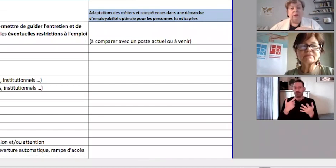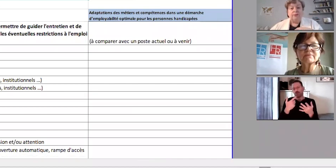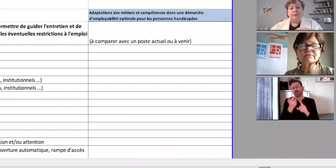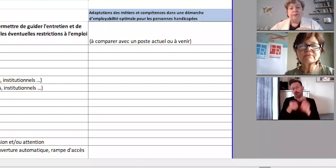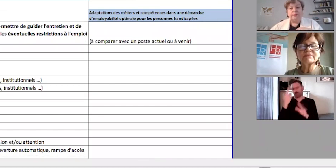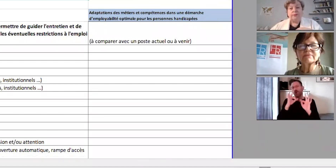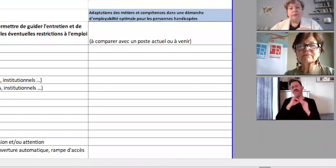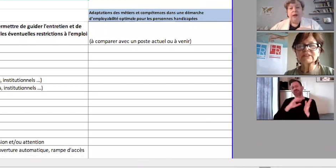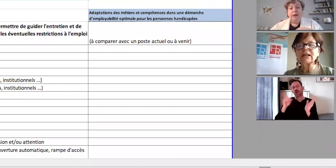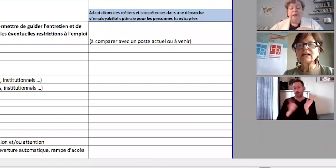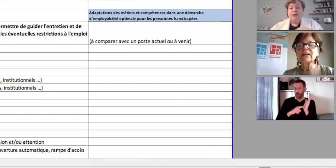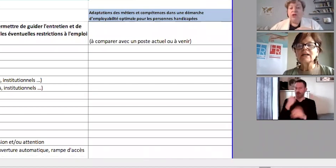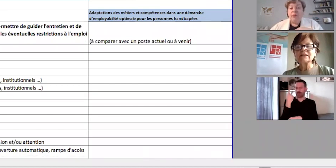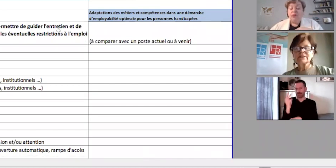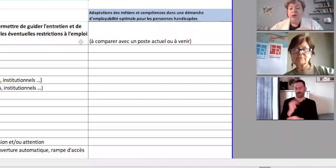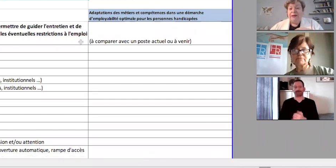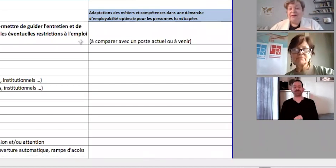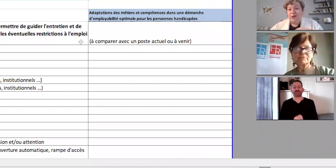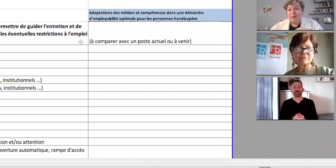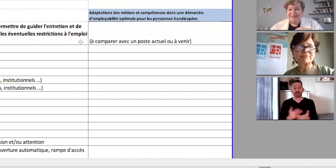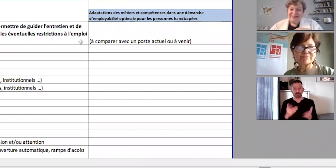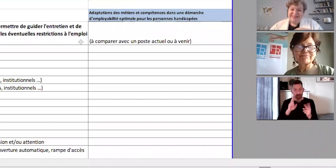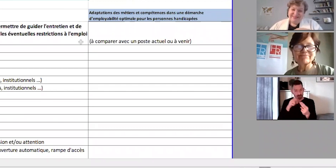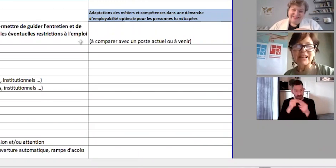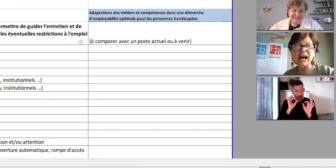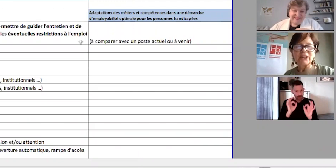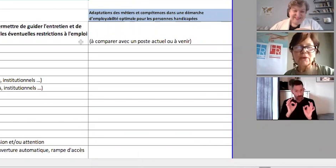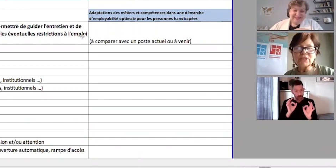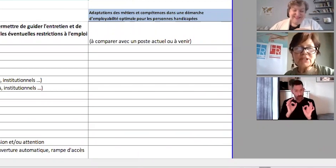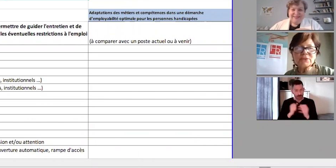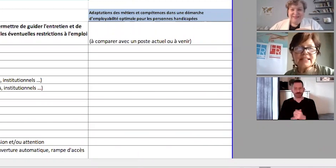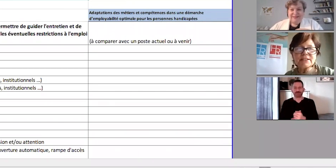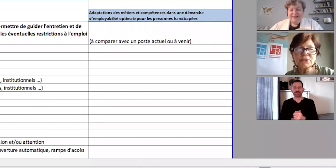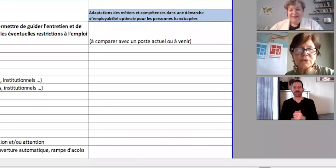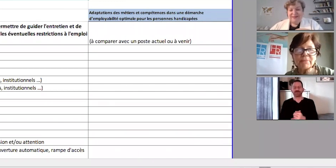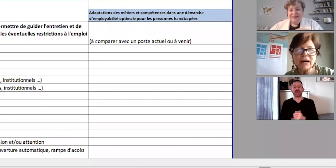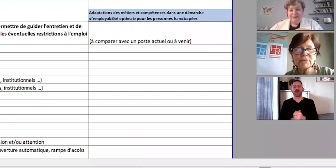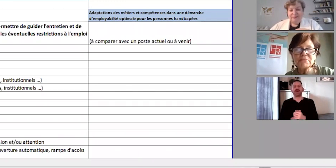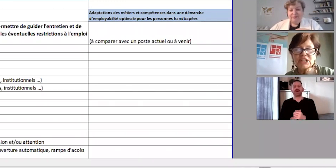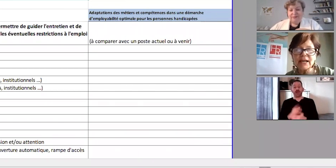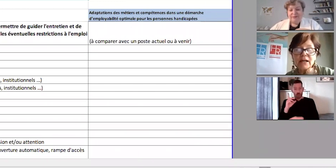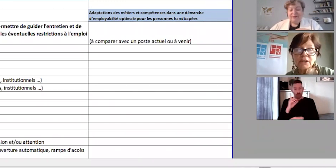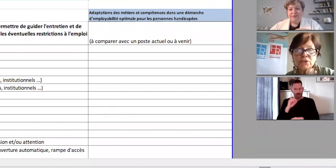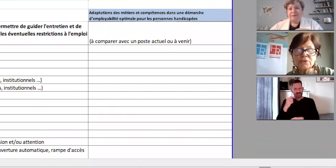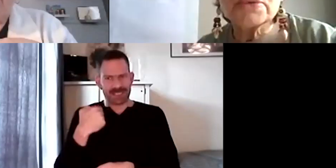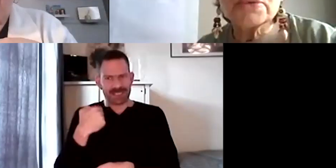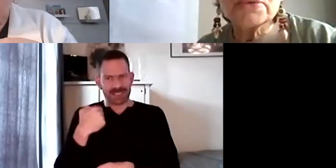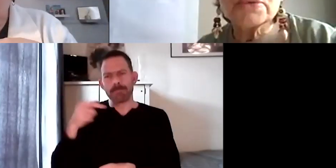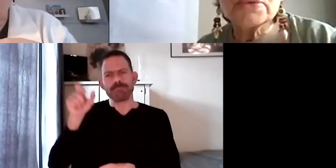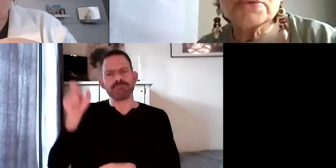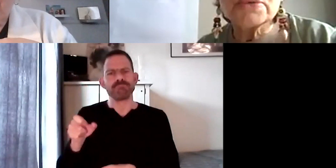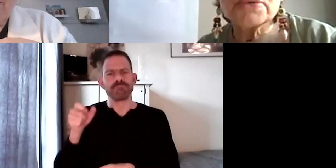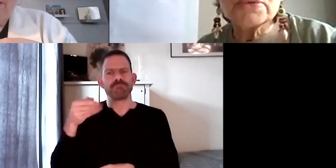avoir. Est-ce que j'ai répondu à la question? Alors, moi, j'ai une question apparemment de Michel. Alors, comme je ne suis